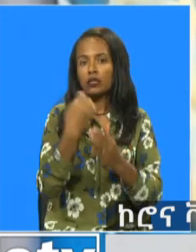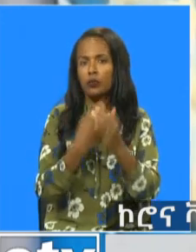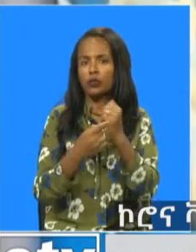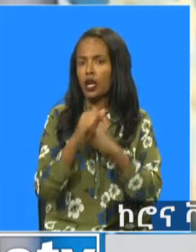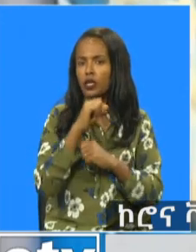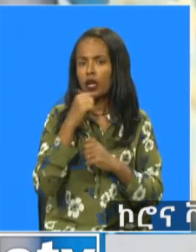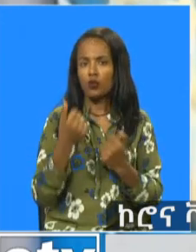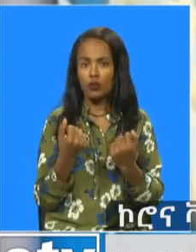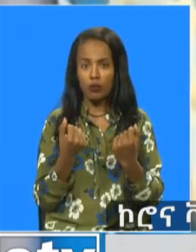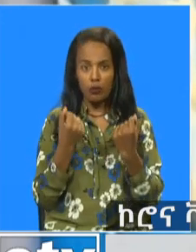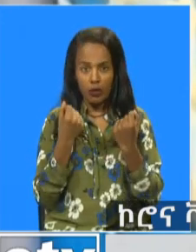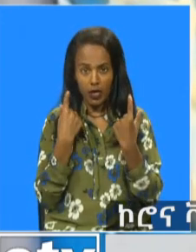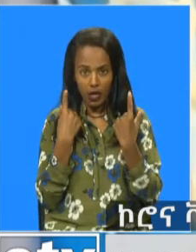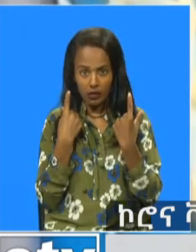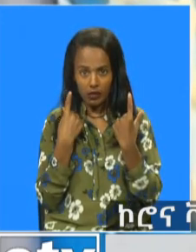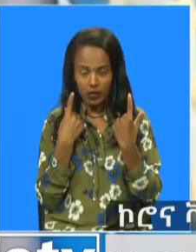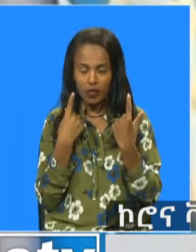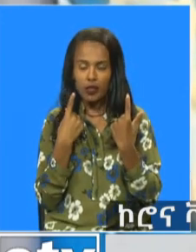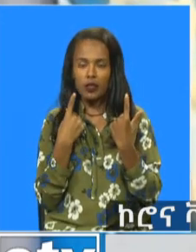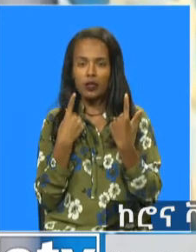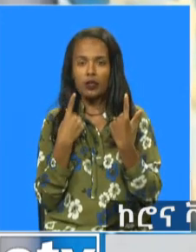እንዳልሆነ በመረዳት